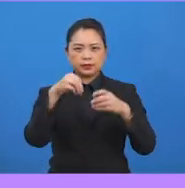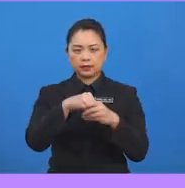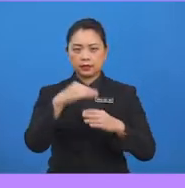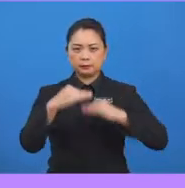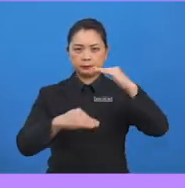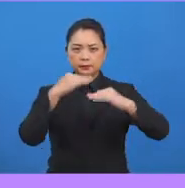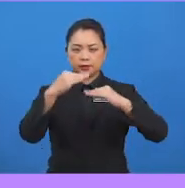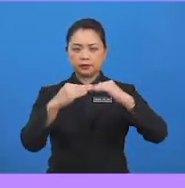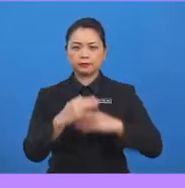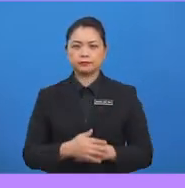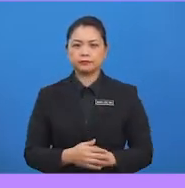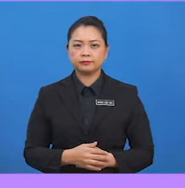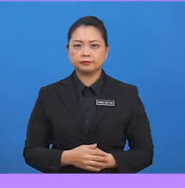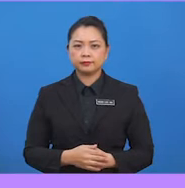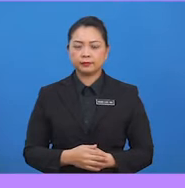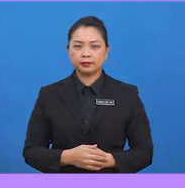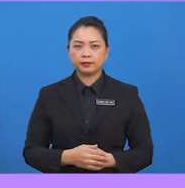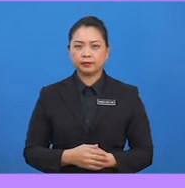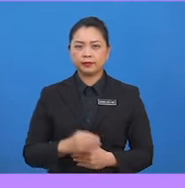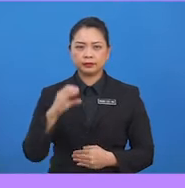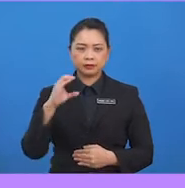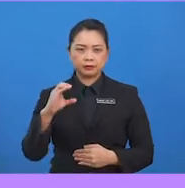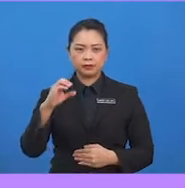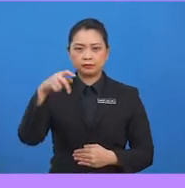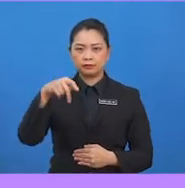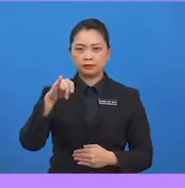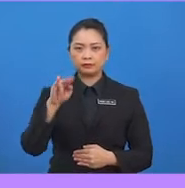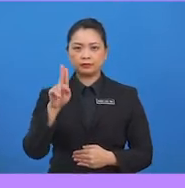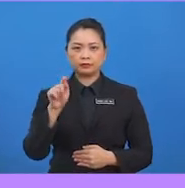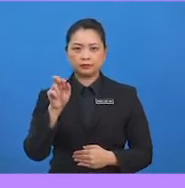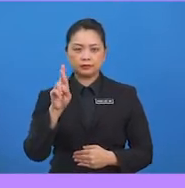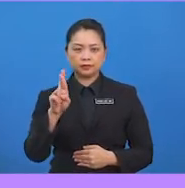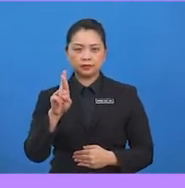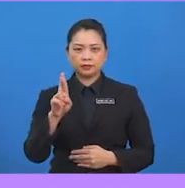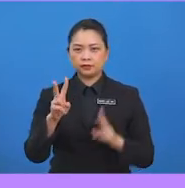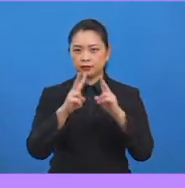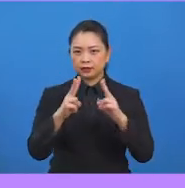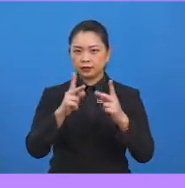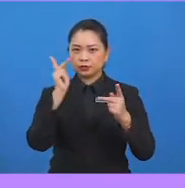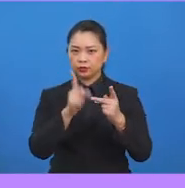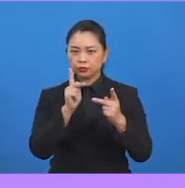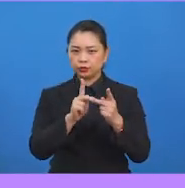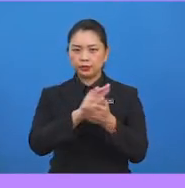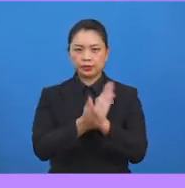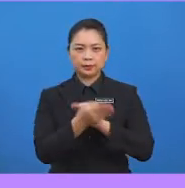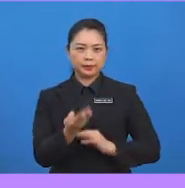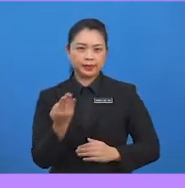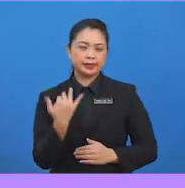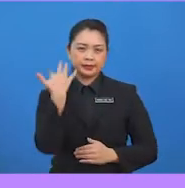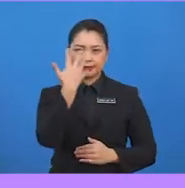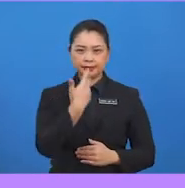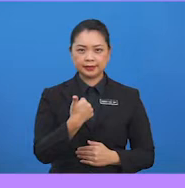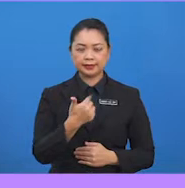pembinaan bangunan. C. Pewter adalah aloi yang sangat sesuai dijadikan barangan